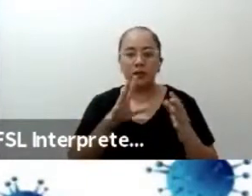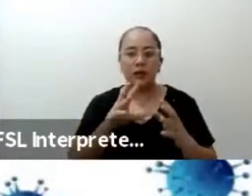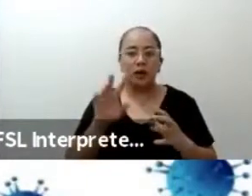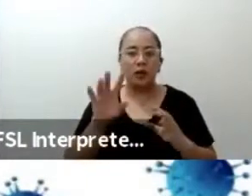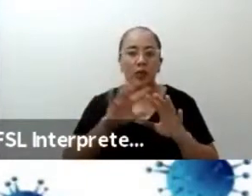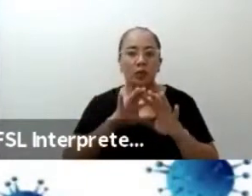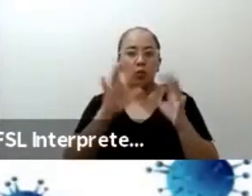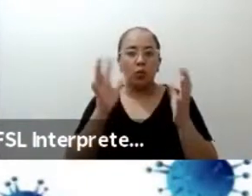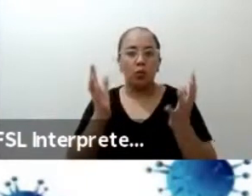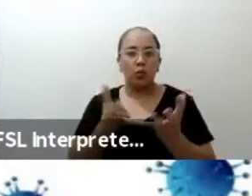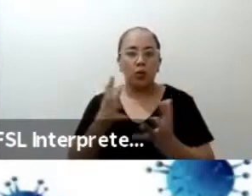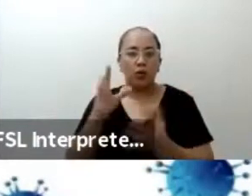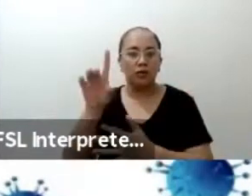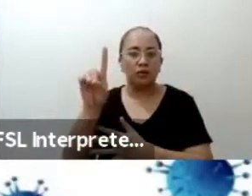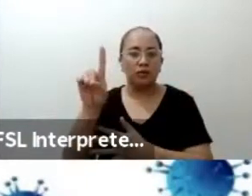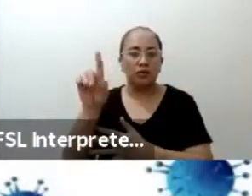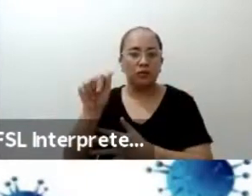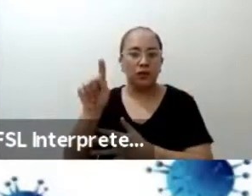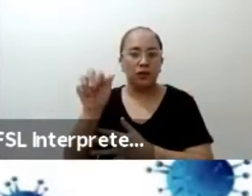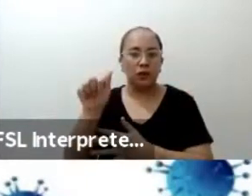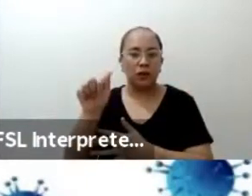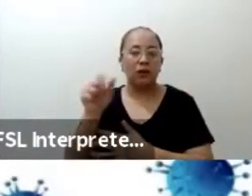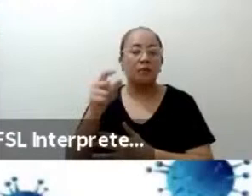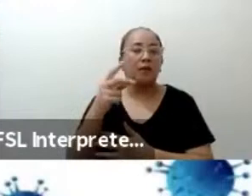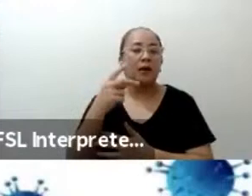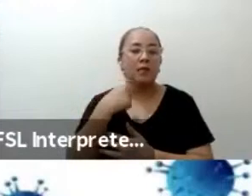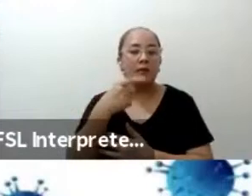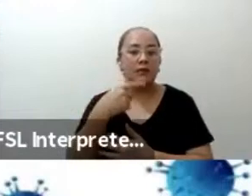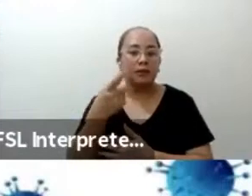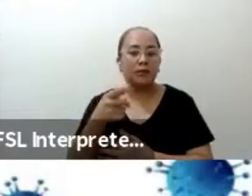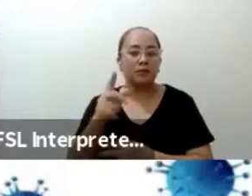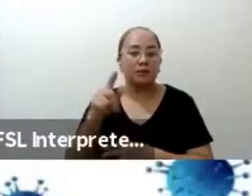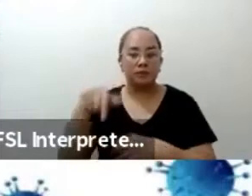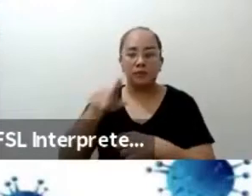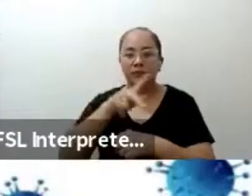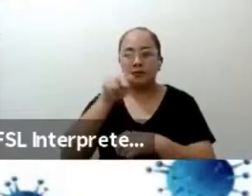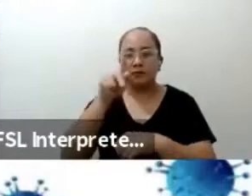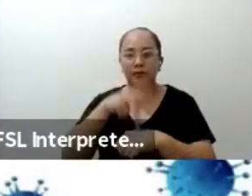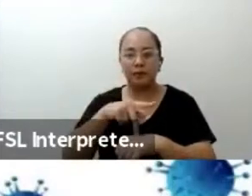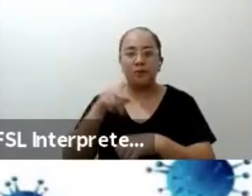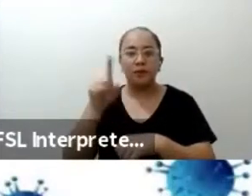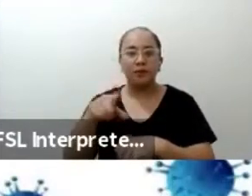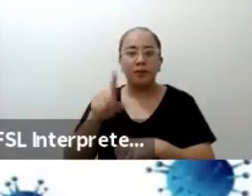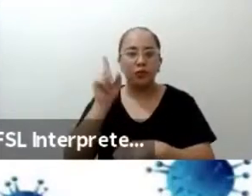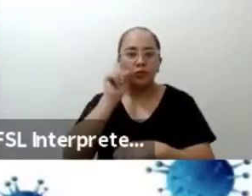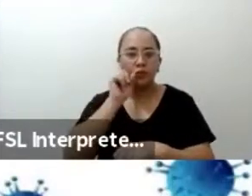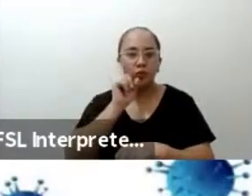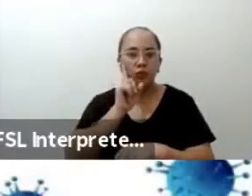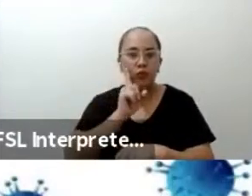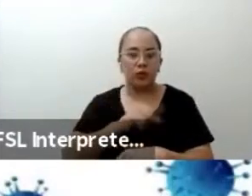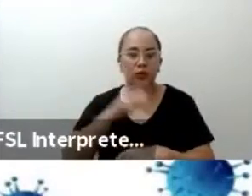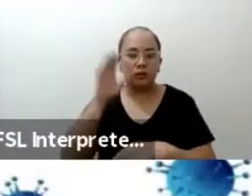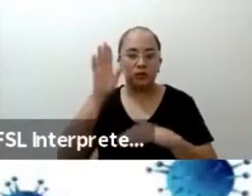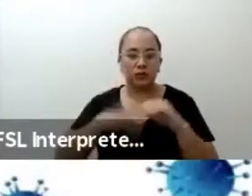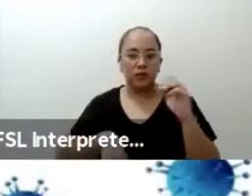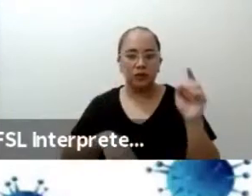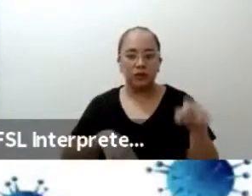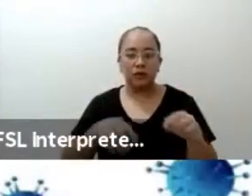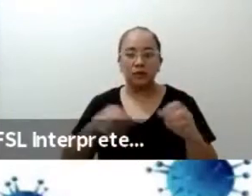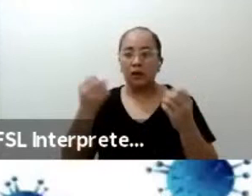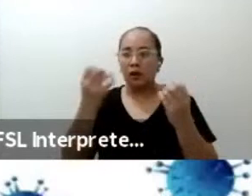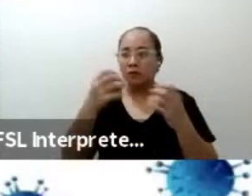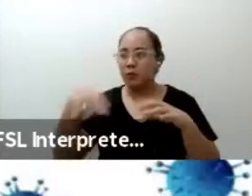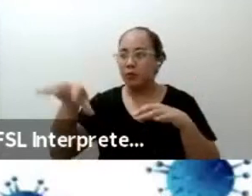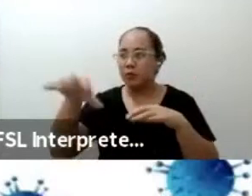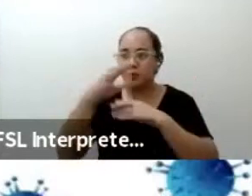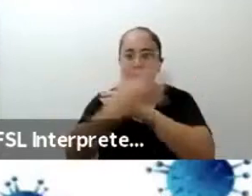data para masabi na ang Pilipinas ay mas mahusay kesa sa maraming ibang